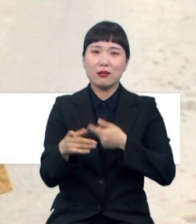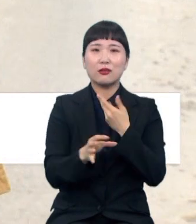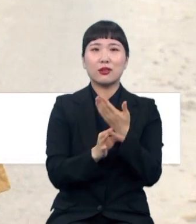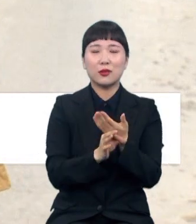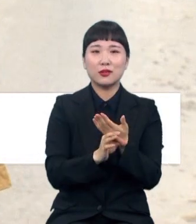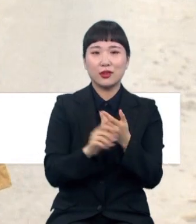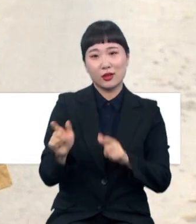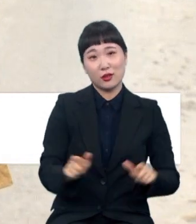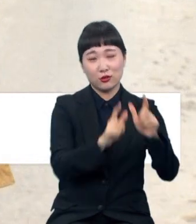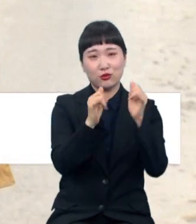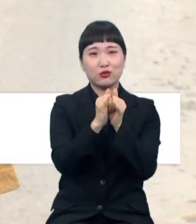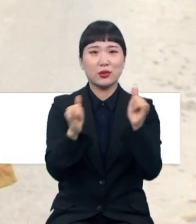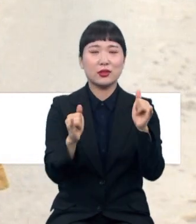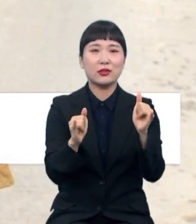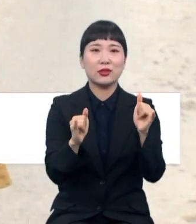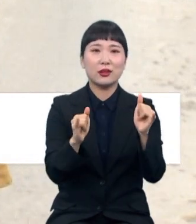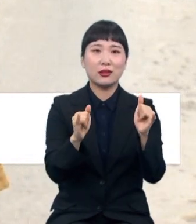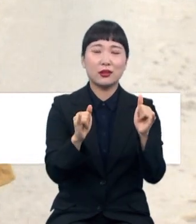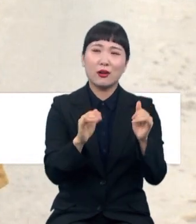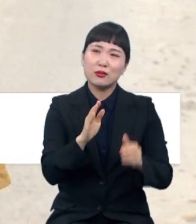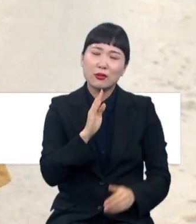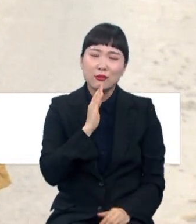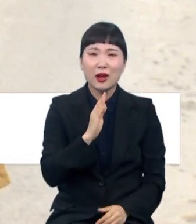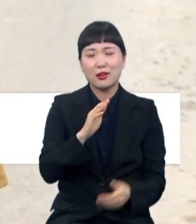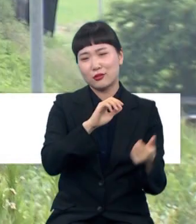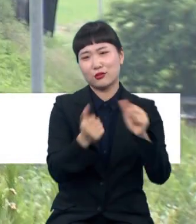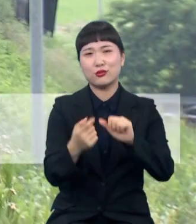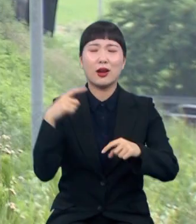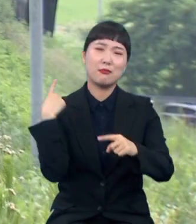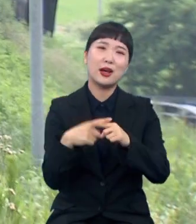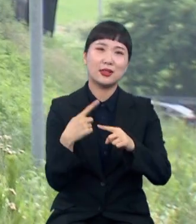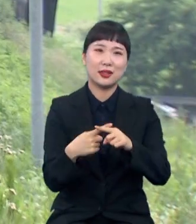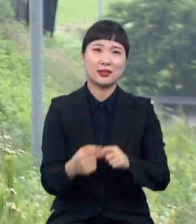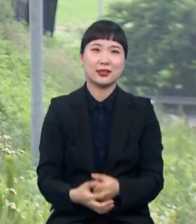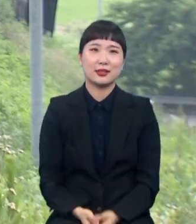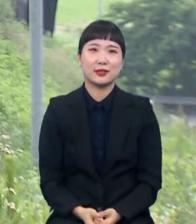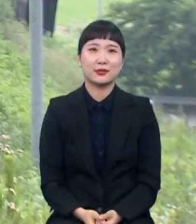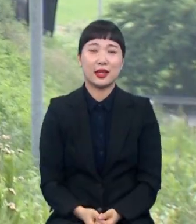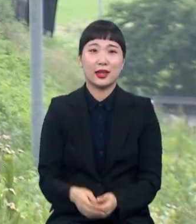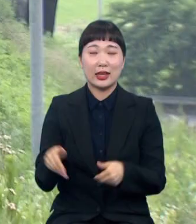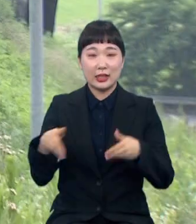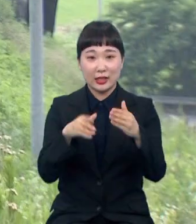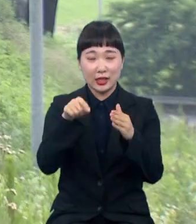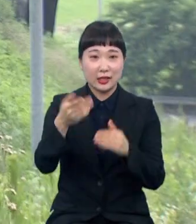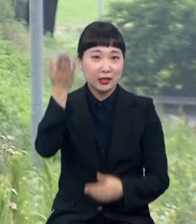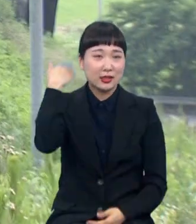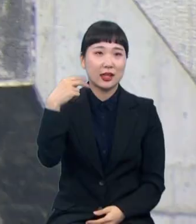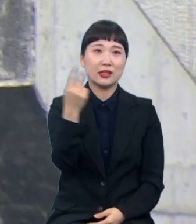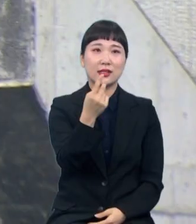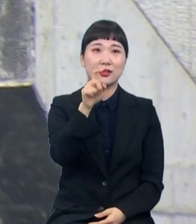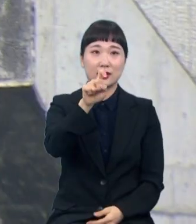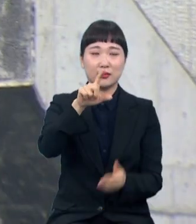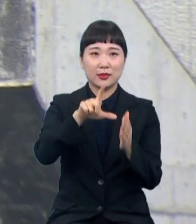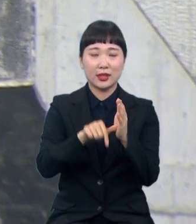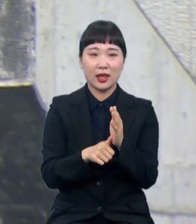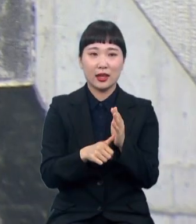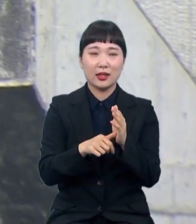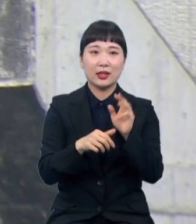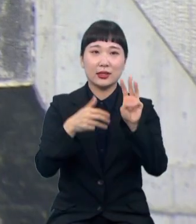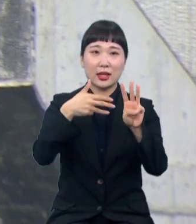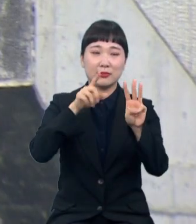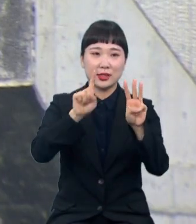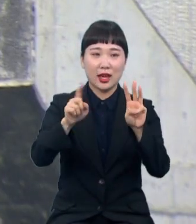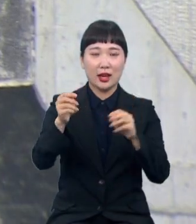대옥동 주민들한테는 죄송한 얘기지만 죽으라는 거나 다름없습니다. 저희. 이 도로는 지난 2010년 제3차 국지도 5개년 계획에